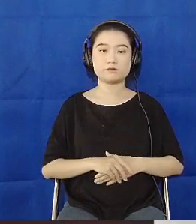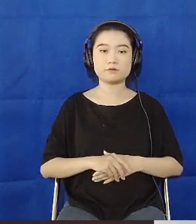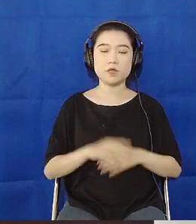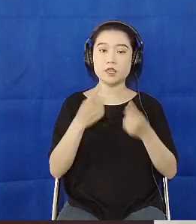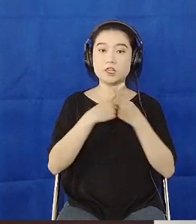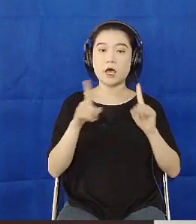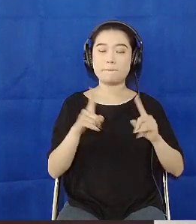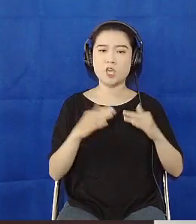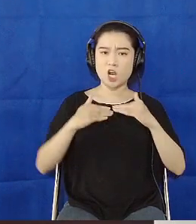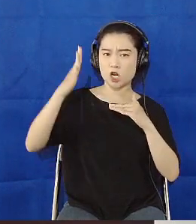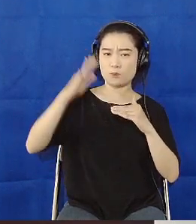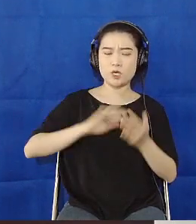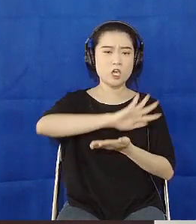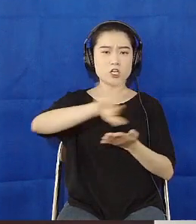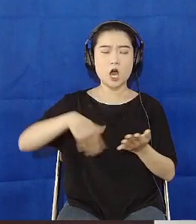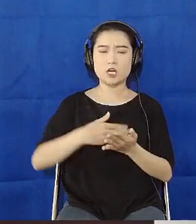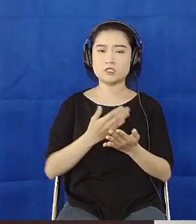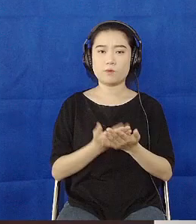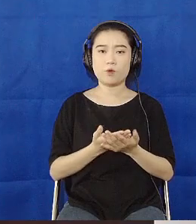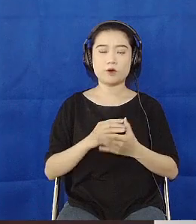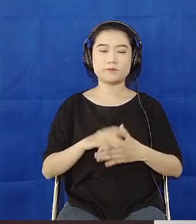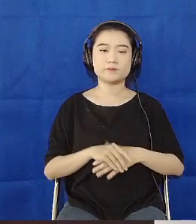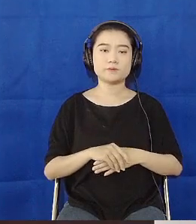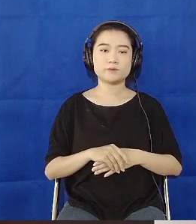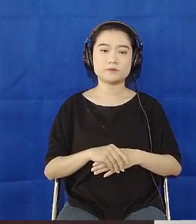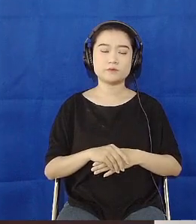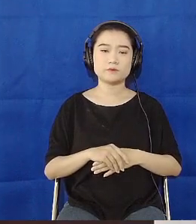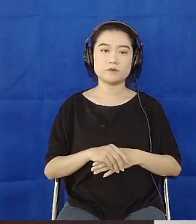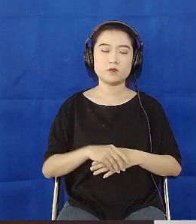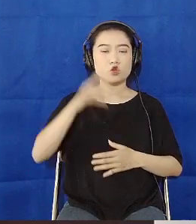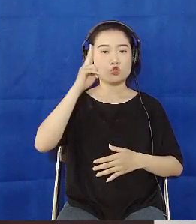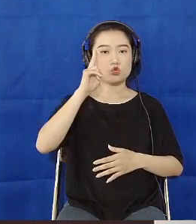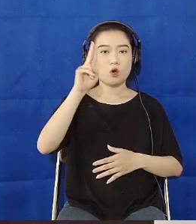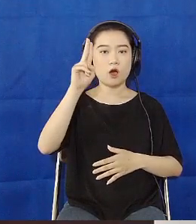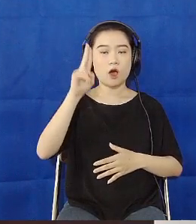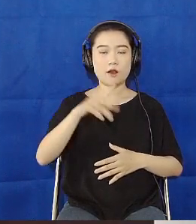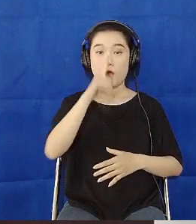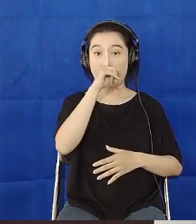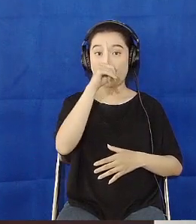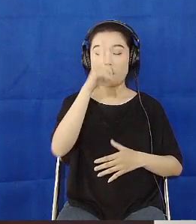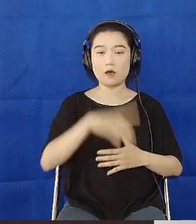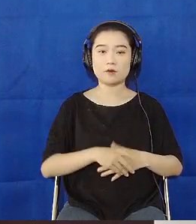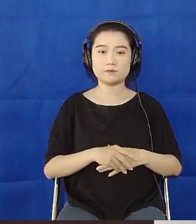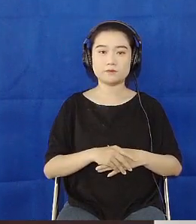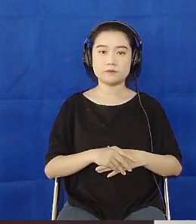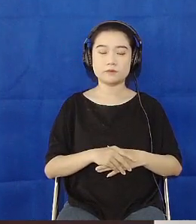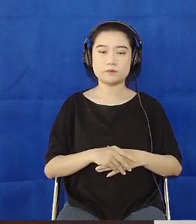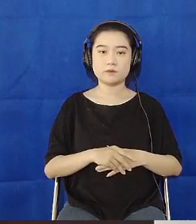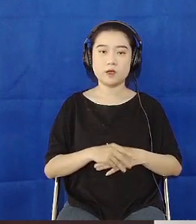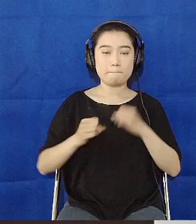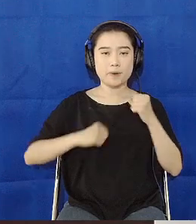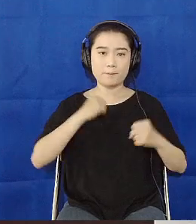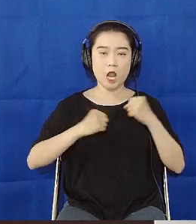Tetapi lebih dari semuanya itu, ternyata Tuhan Allah memperlakukan